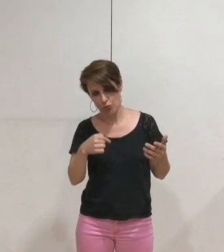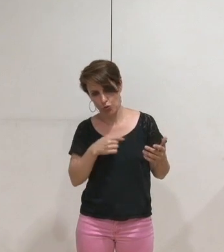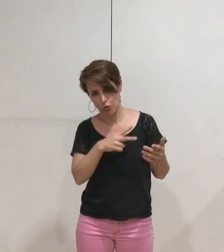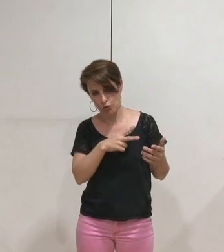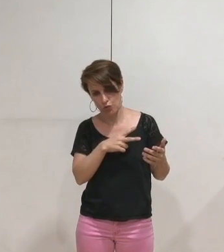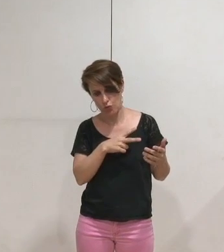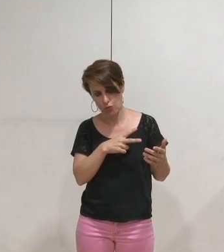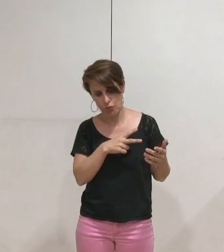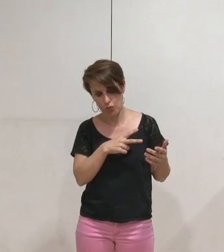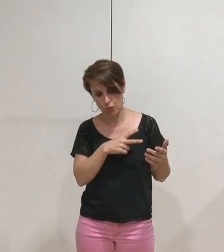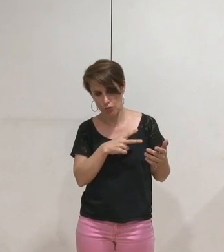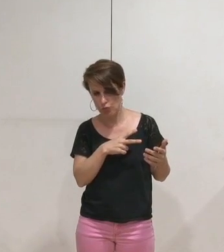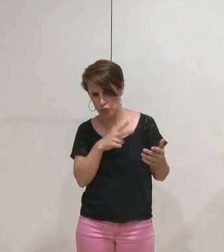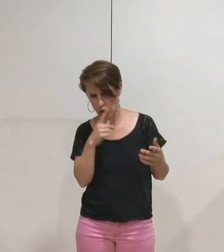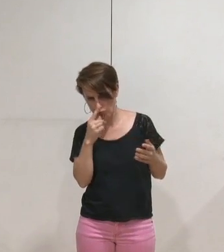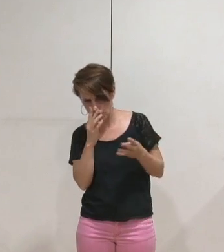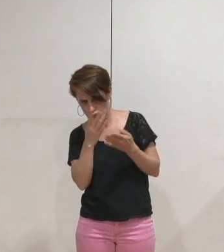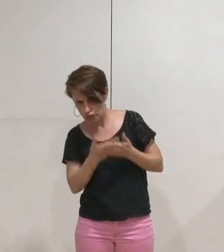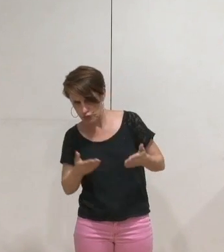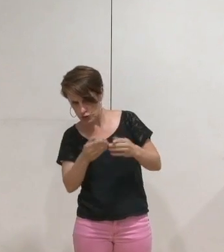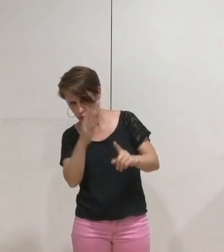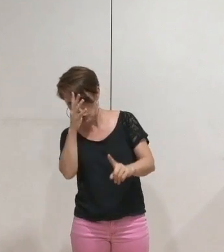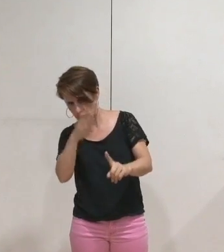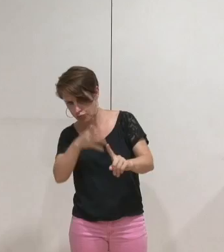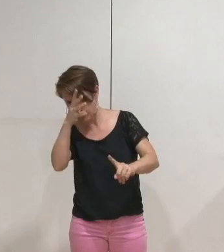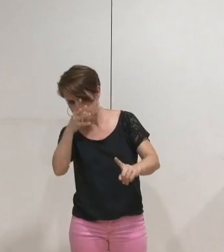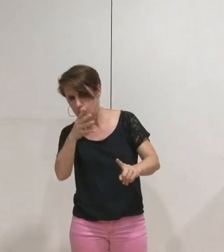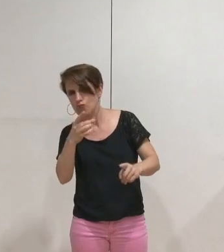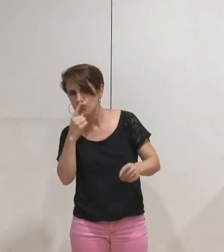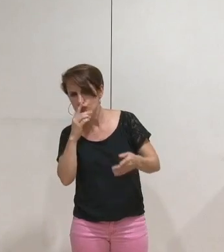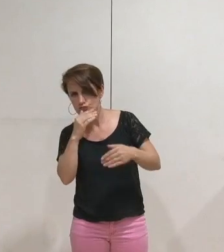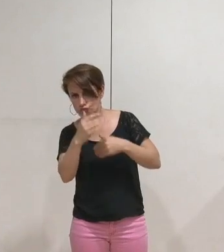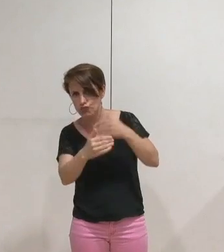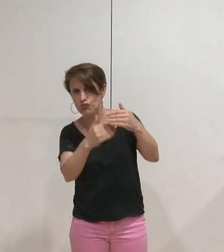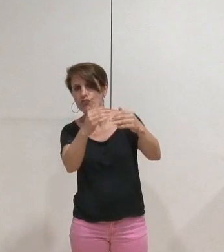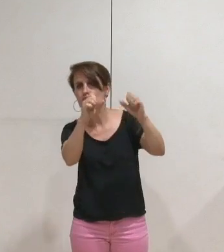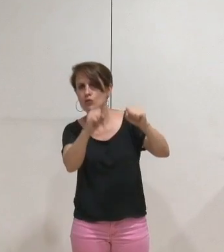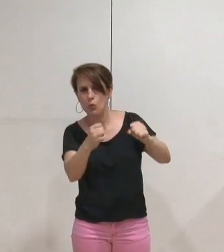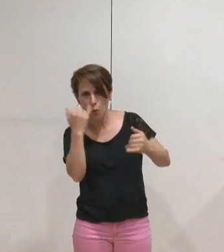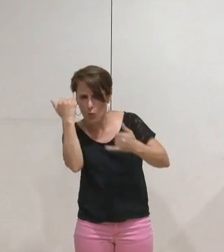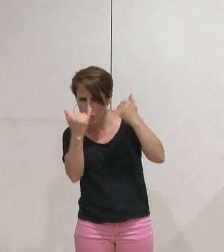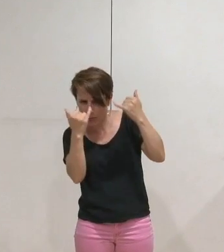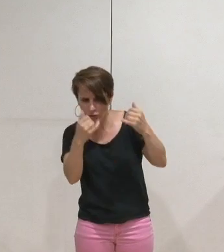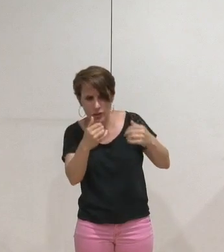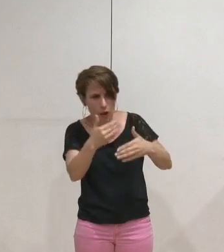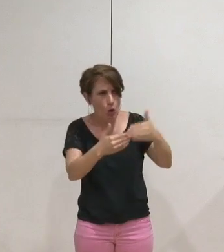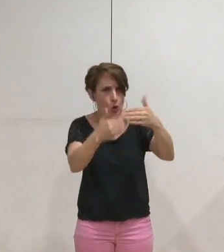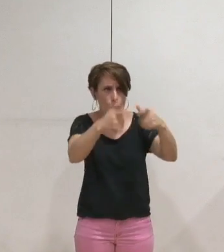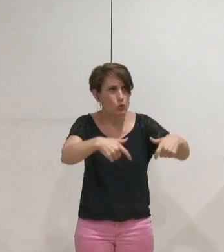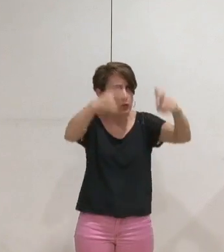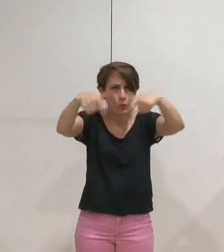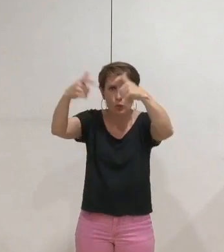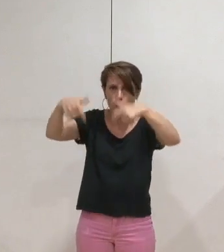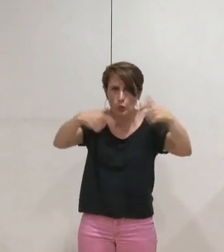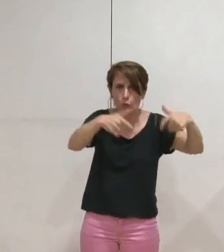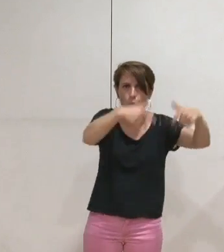des un schéma qui permet de voir quel est le la densité hein de de de l'opération possible et en